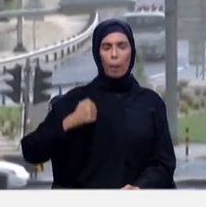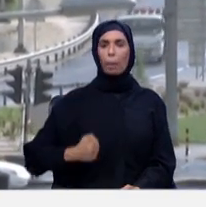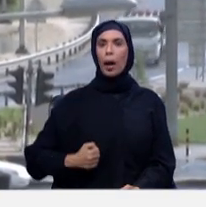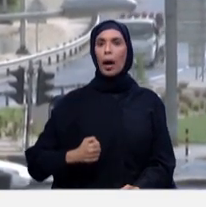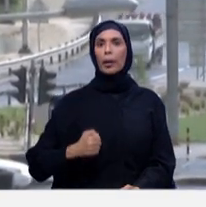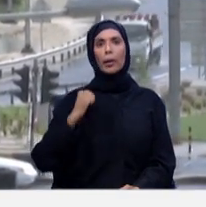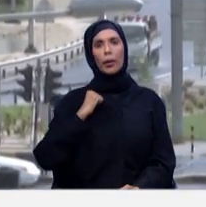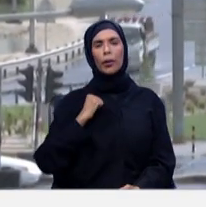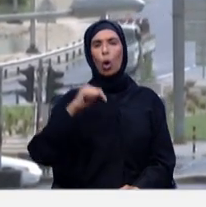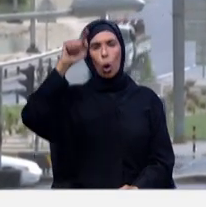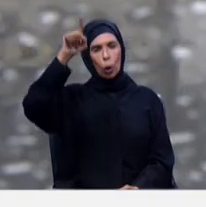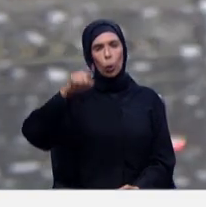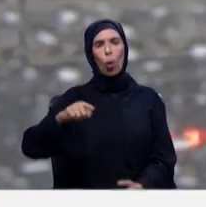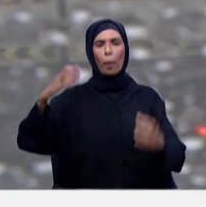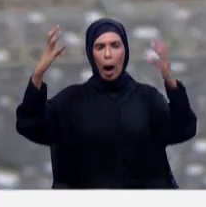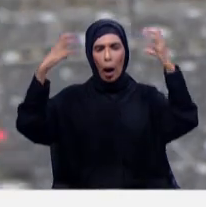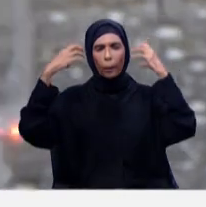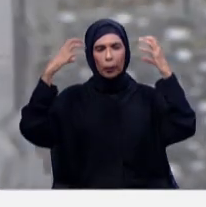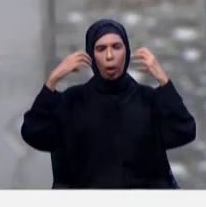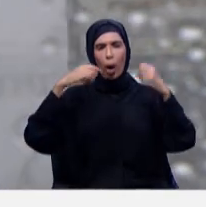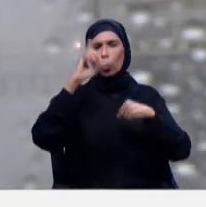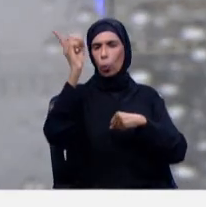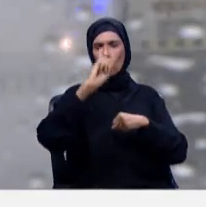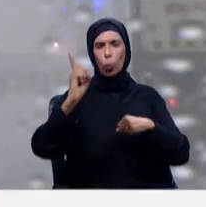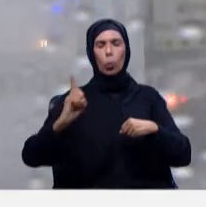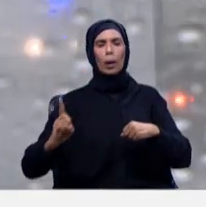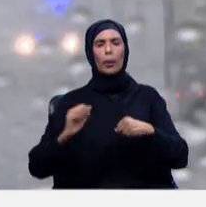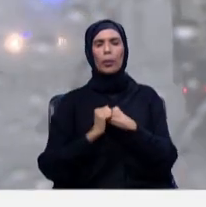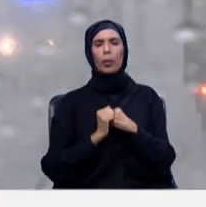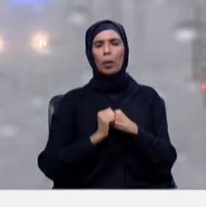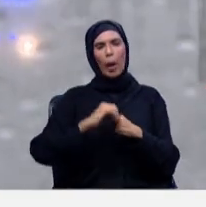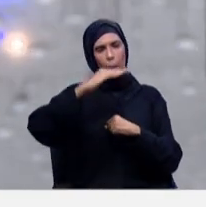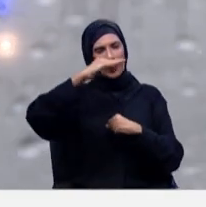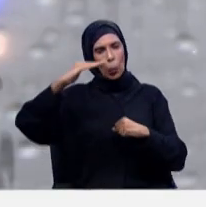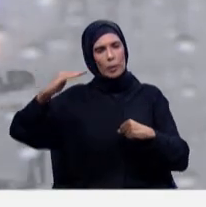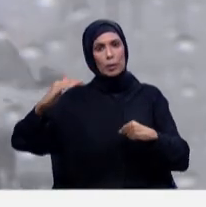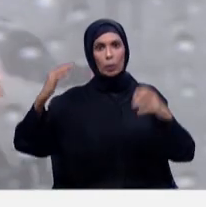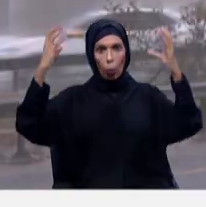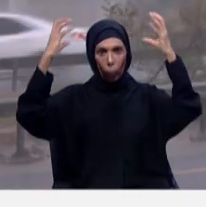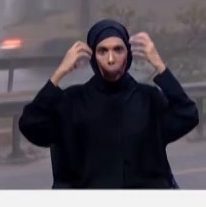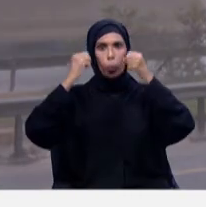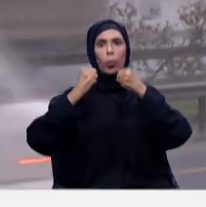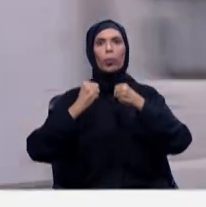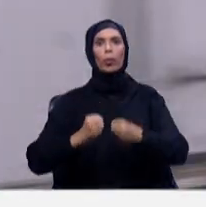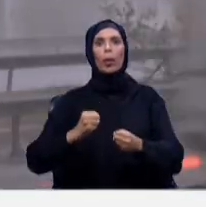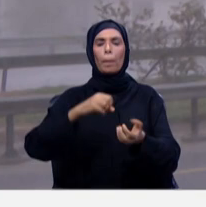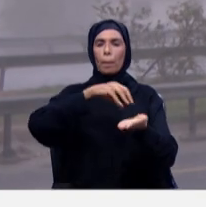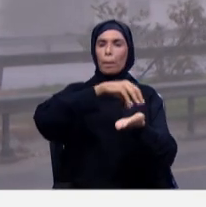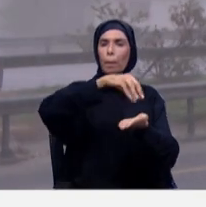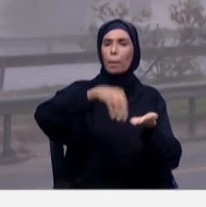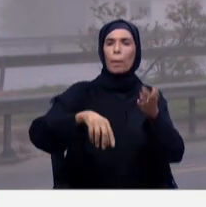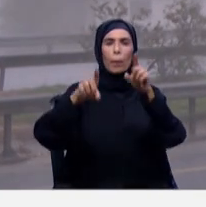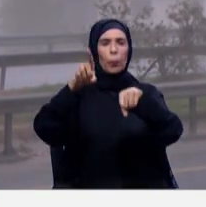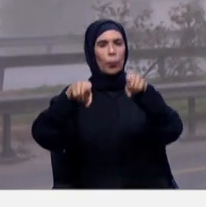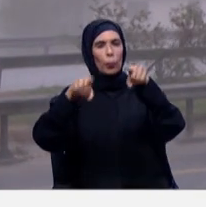غير مستقر، تخللته أمطار وأمطار رعدية تراوحت ما بين المتوسطة والغزيرة في بعض المناطق، وكانت